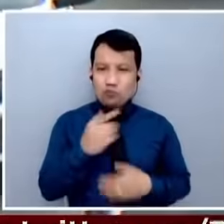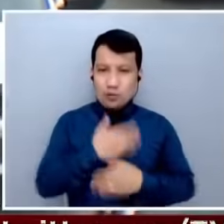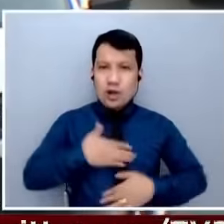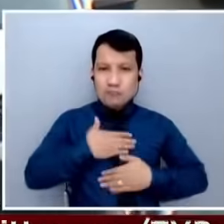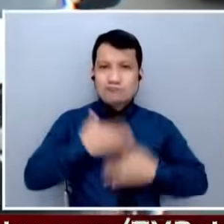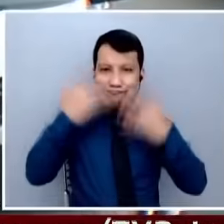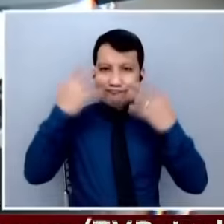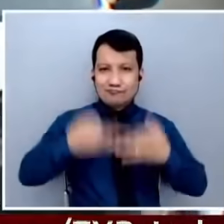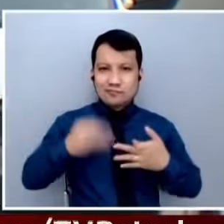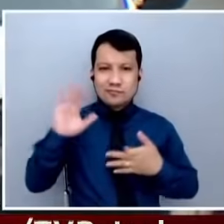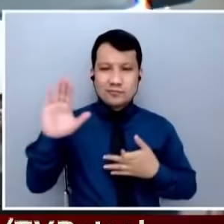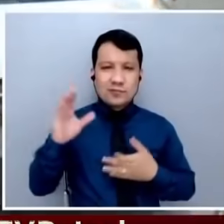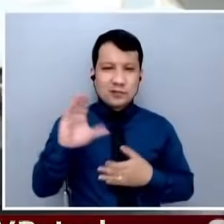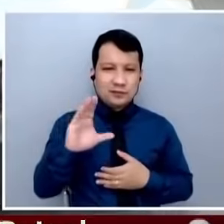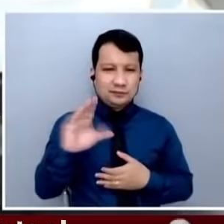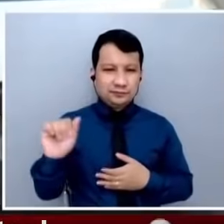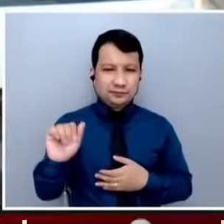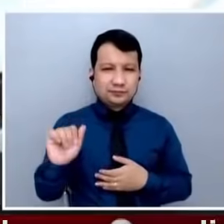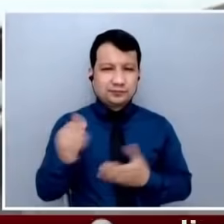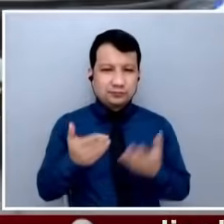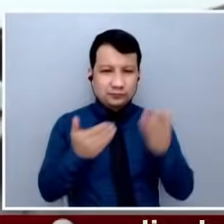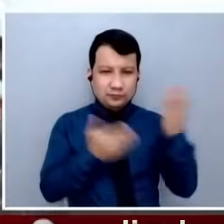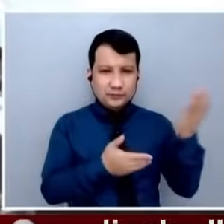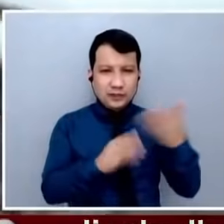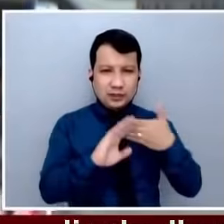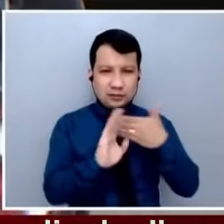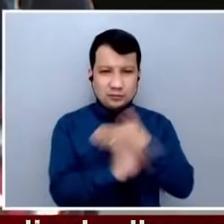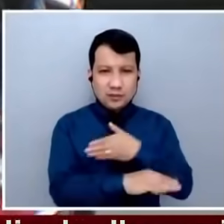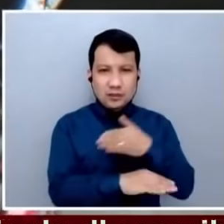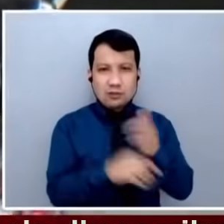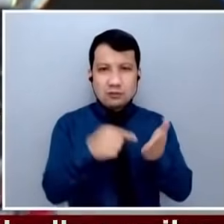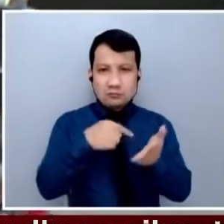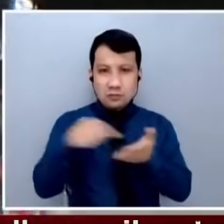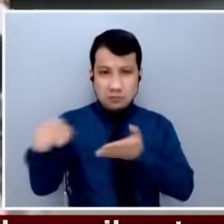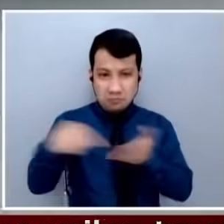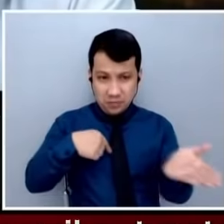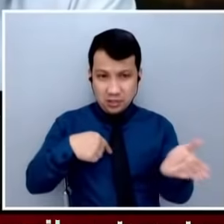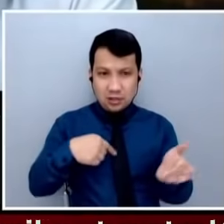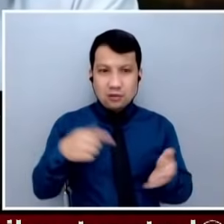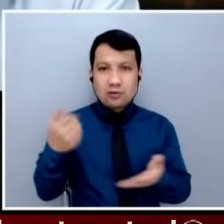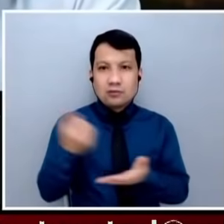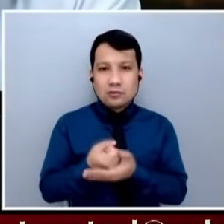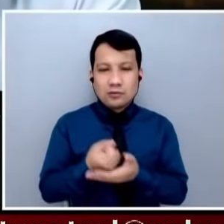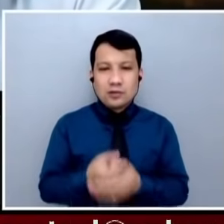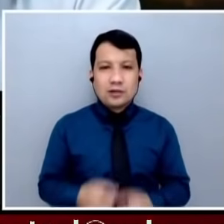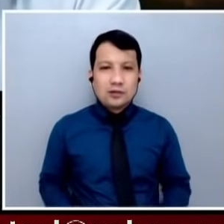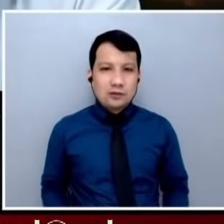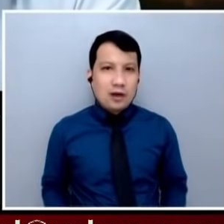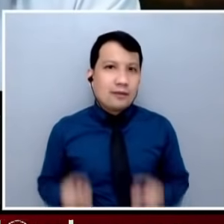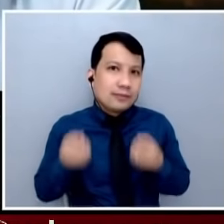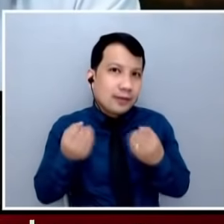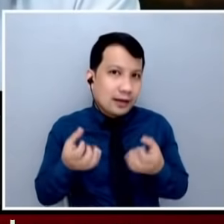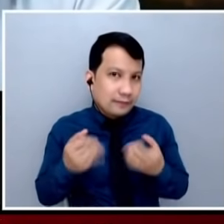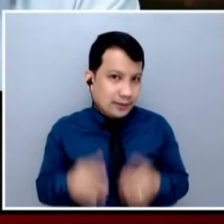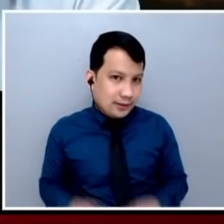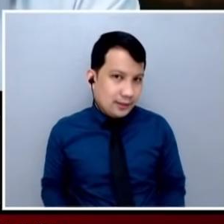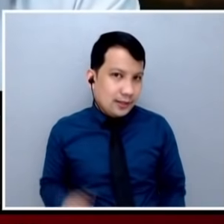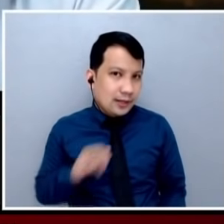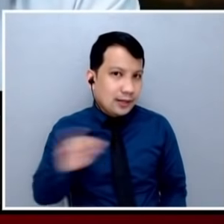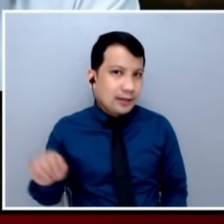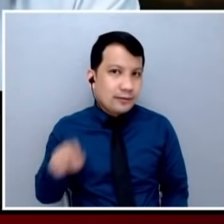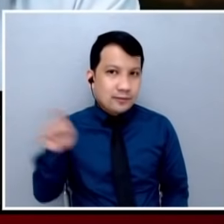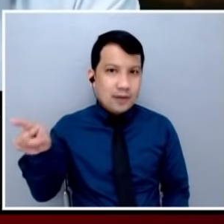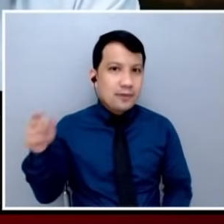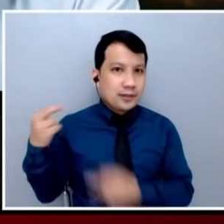ng Court of Appeals, pero hihilingan niyang ibalik ang lahat ng multang nakolekta. dami noon, eh that is their obligation.